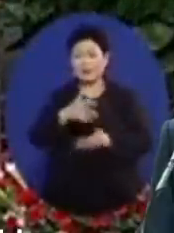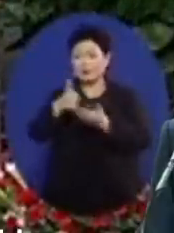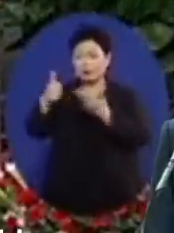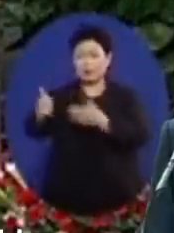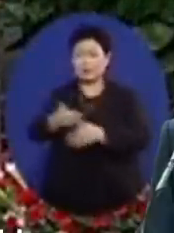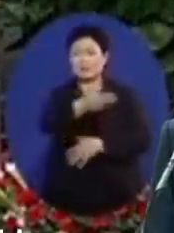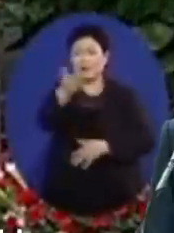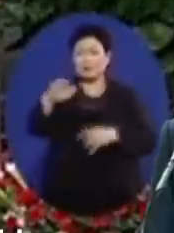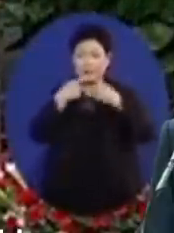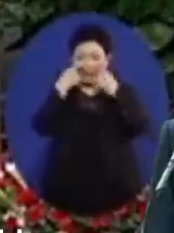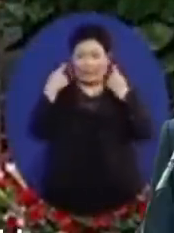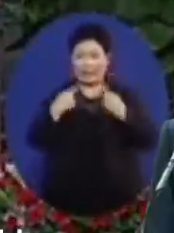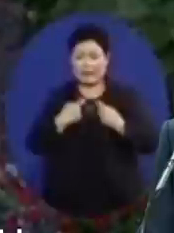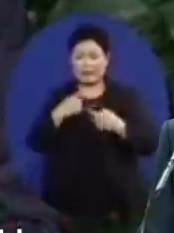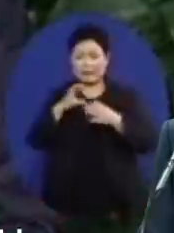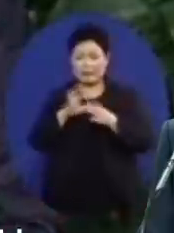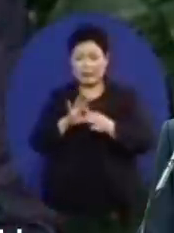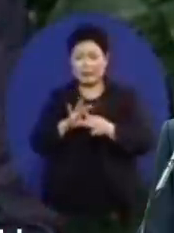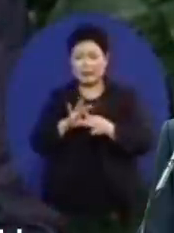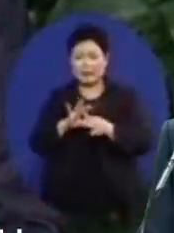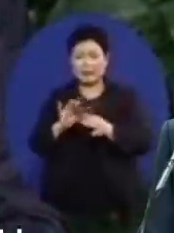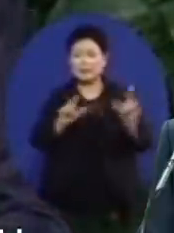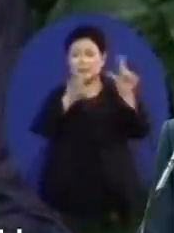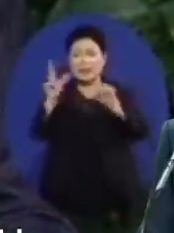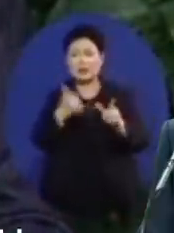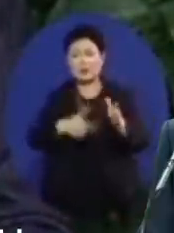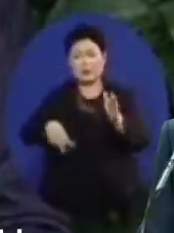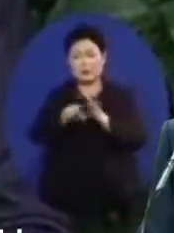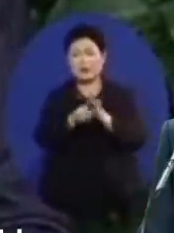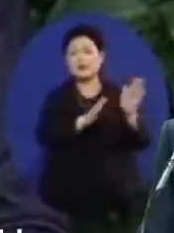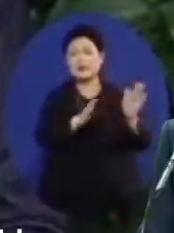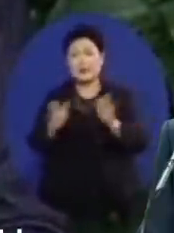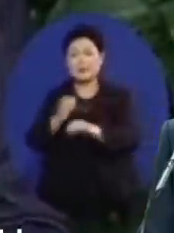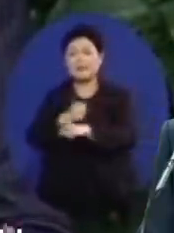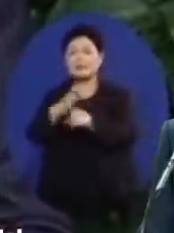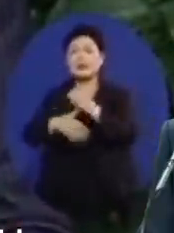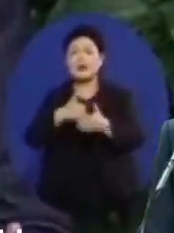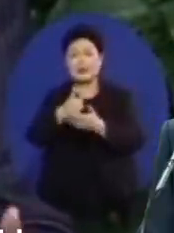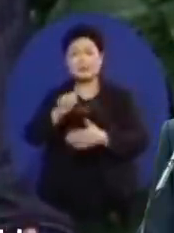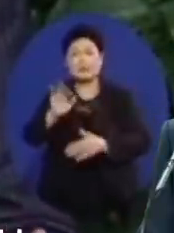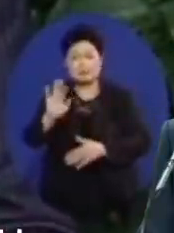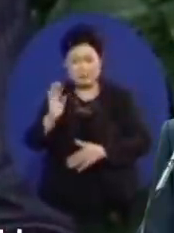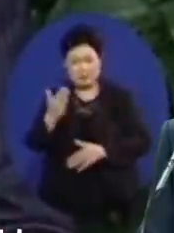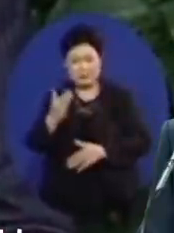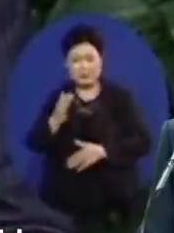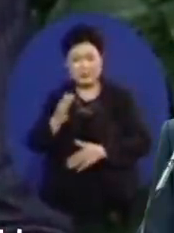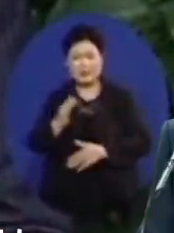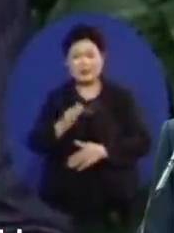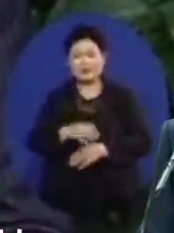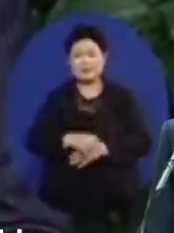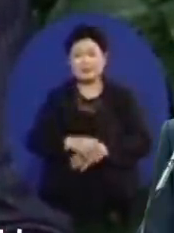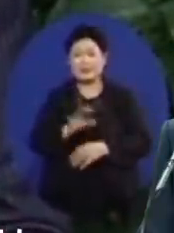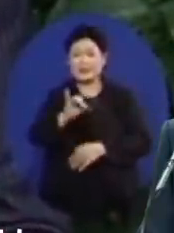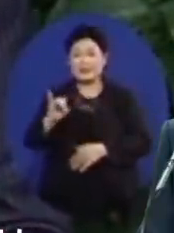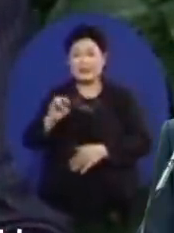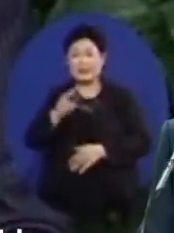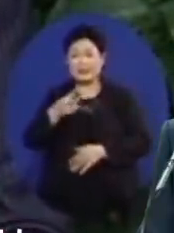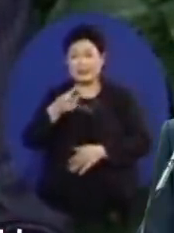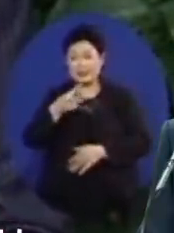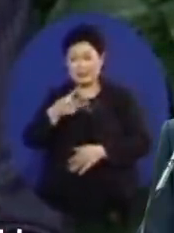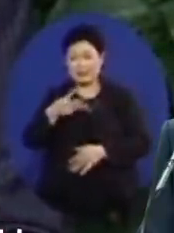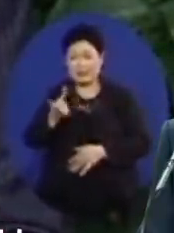주님께서 여러분 개인의 매일매일 생활을 위해서 예비하시는 하나님이십니다. 이레란 말은 예비하는 하나님 것입니다. 저는